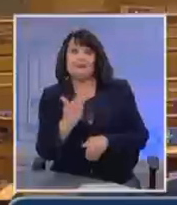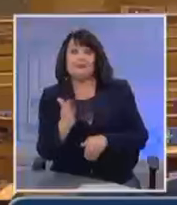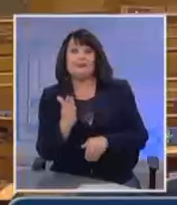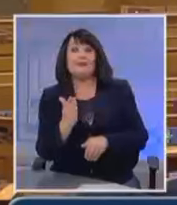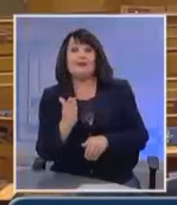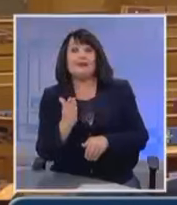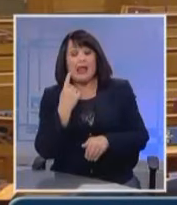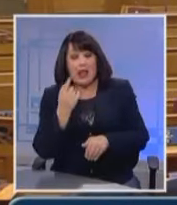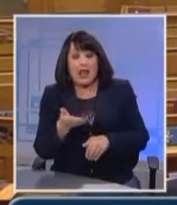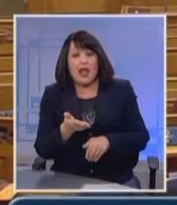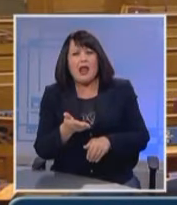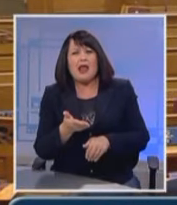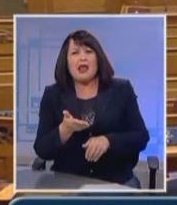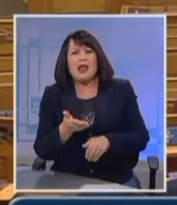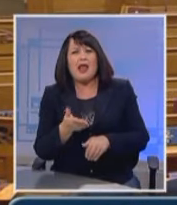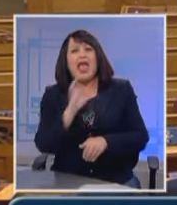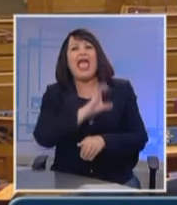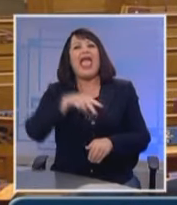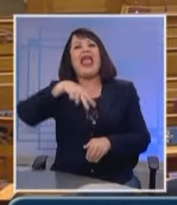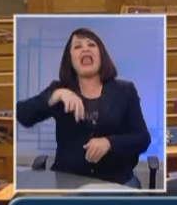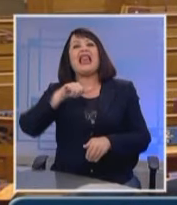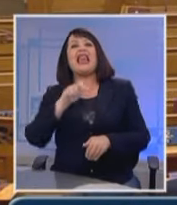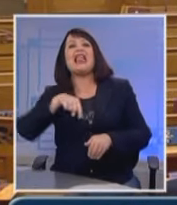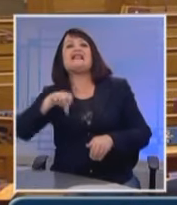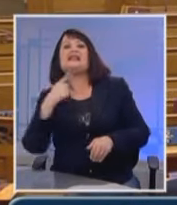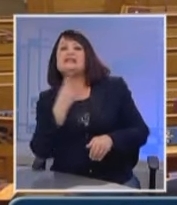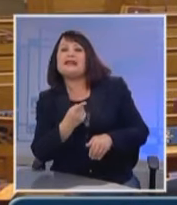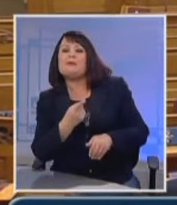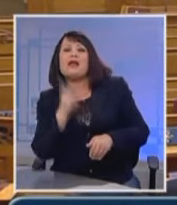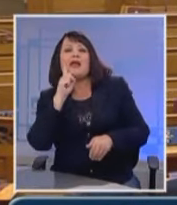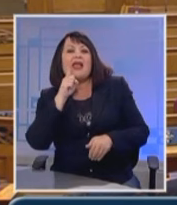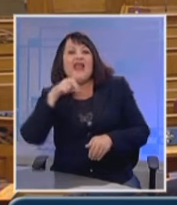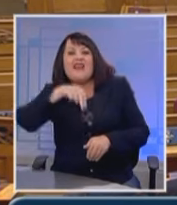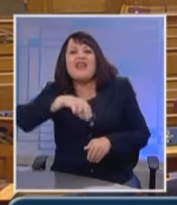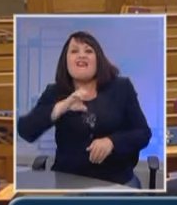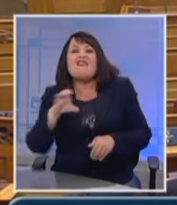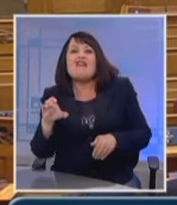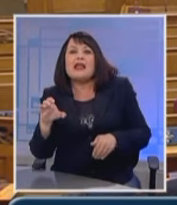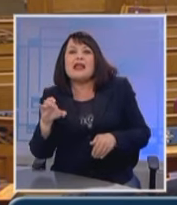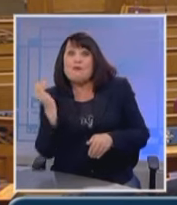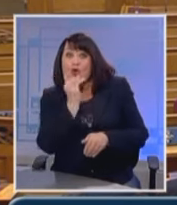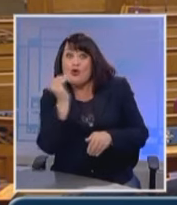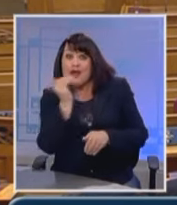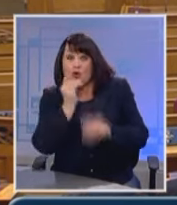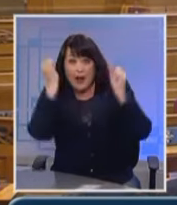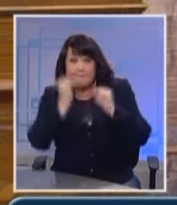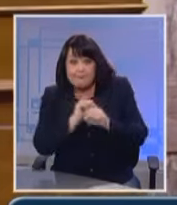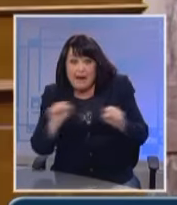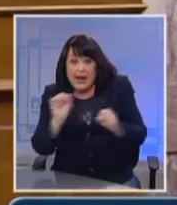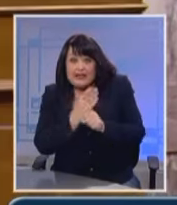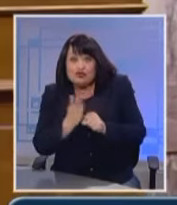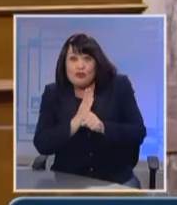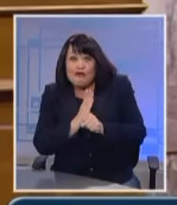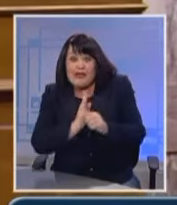Νεφέλη μέσω του Οδυσσέα Ηλίτη. Κάνε άλμα πιο γρήγορα από τη φθορά. Και το κάνατε αυτό το